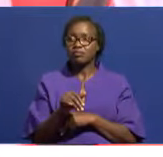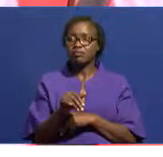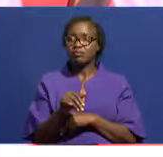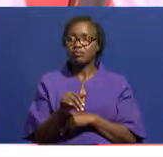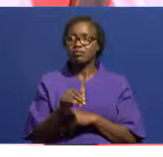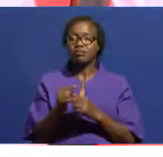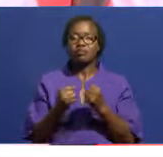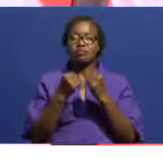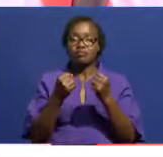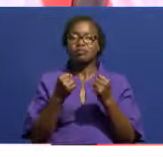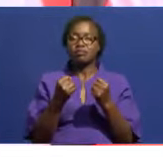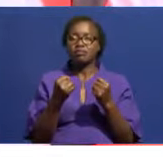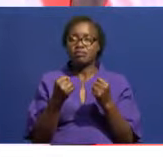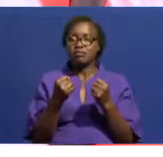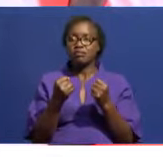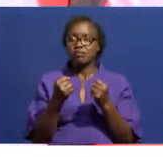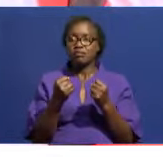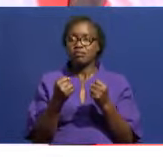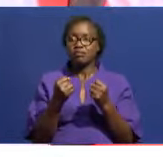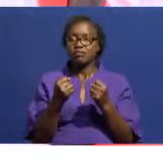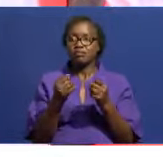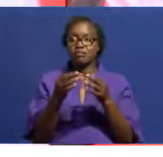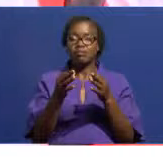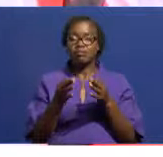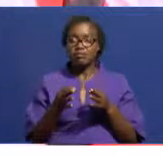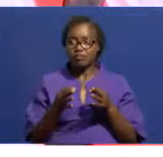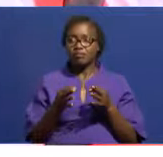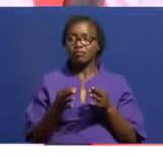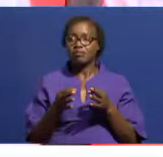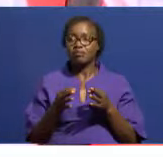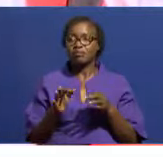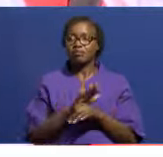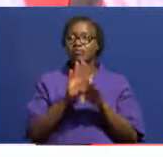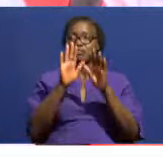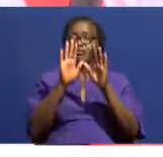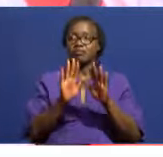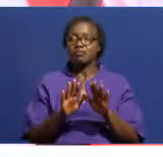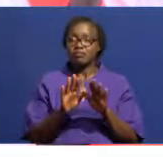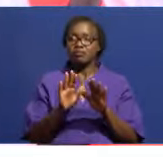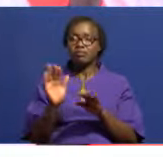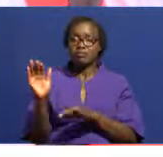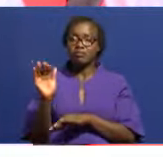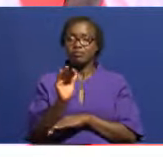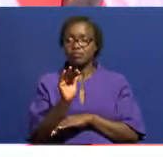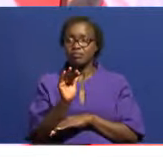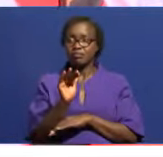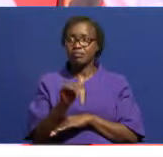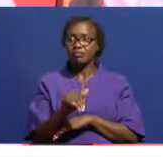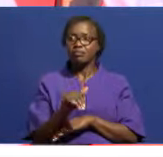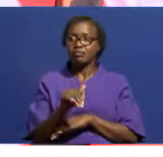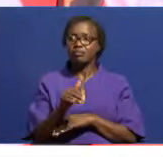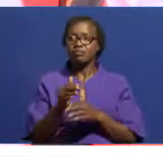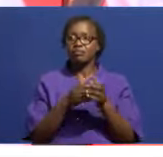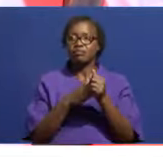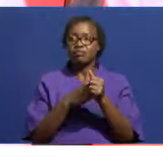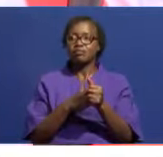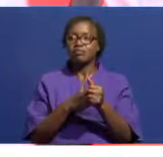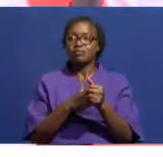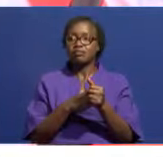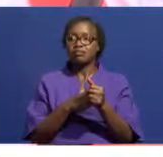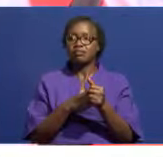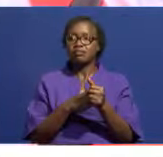the test of time, that can be accountable, and most importantly, we urge that it be driven